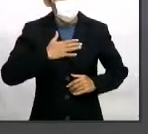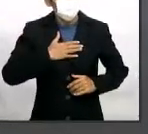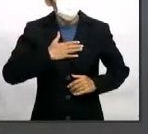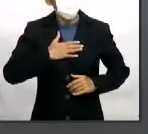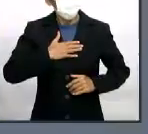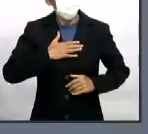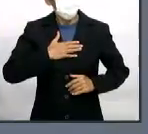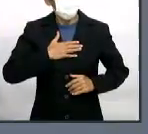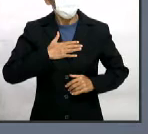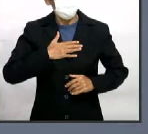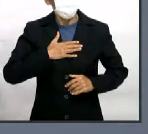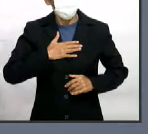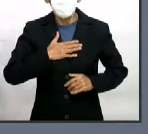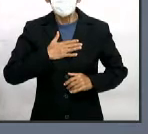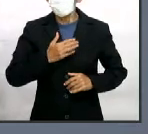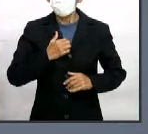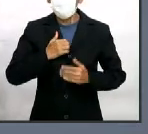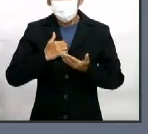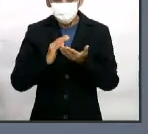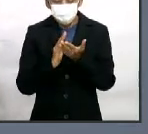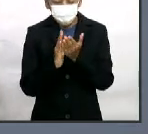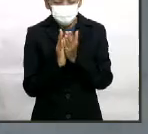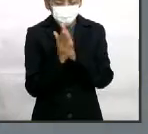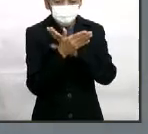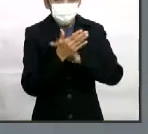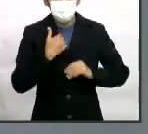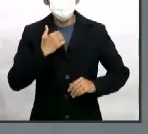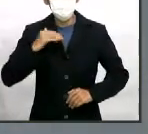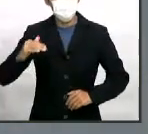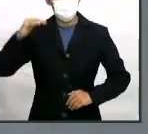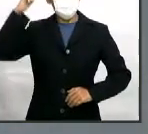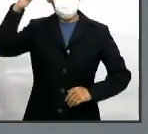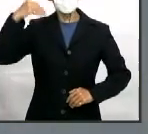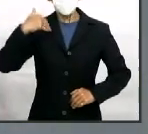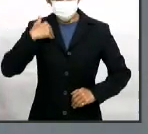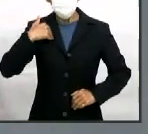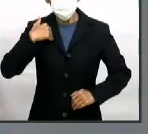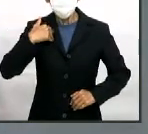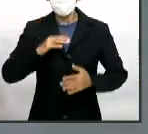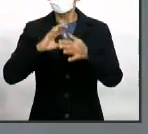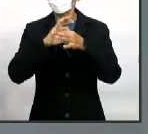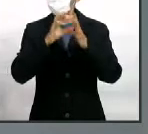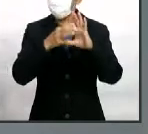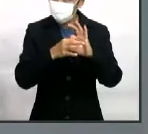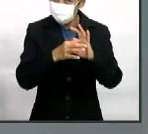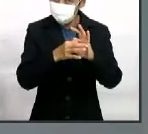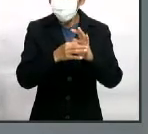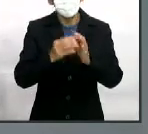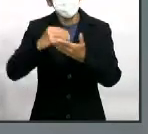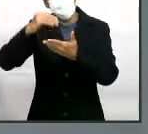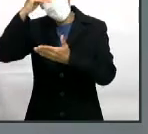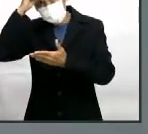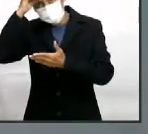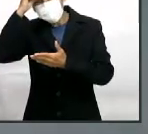ที่มันเป็นเหมือนจุดเปลี่ยนดีกว่าเพราะว่าพอเราโตเนี่ยมันต้องมีเรื่องของทั้งเรื่องกีฬาเรื่องการเ